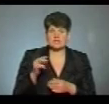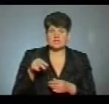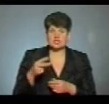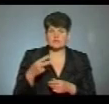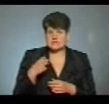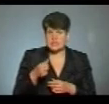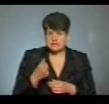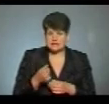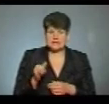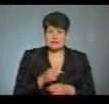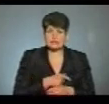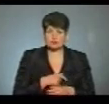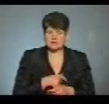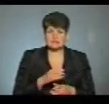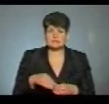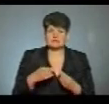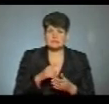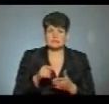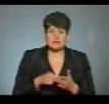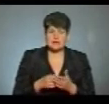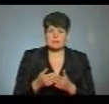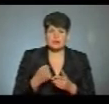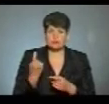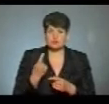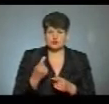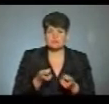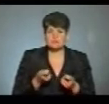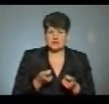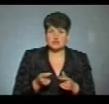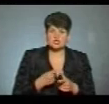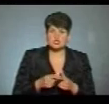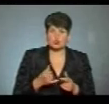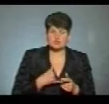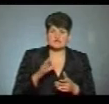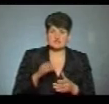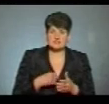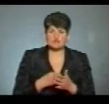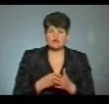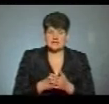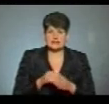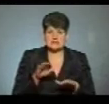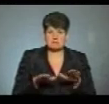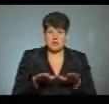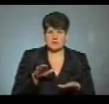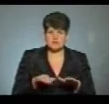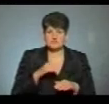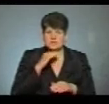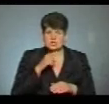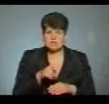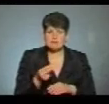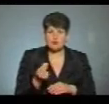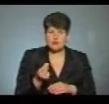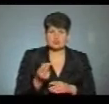2020 рік, і депутати ставили питання перед обласною адміністрацією, чи в нас бюджети всі збалансовані, чи нам достатньо коштів, які закладені в